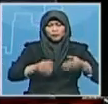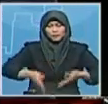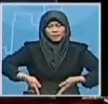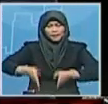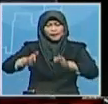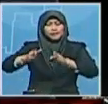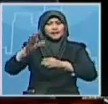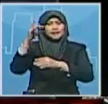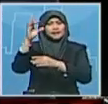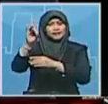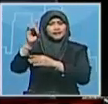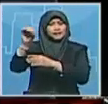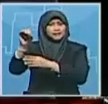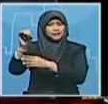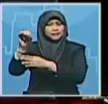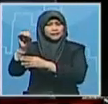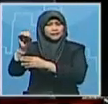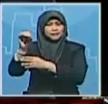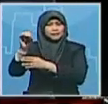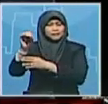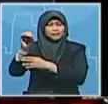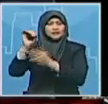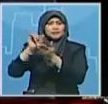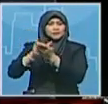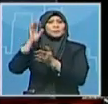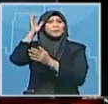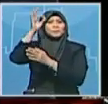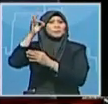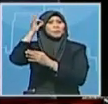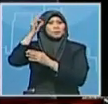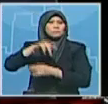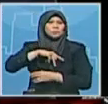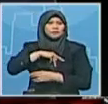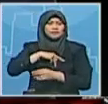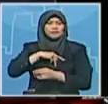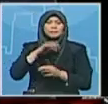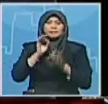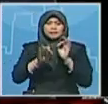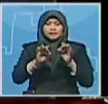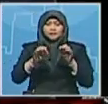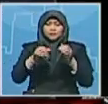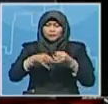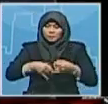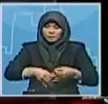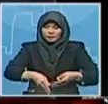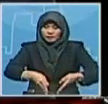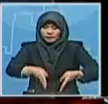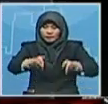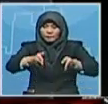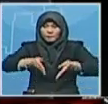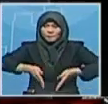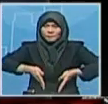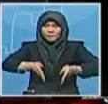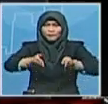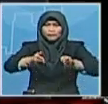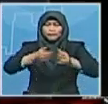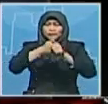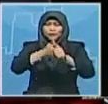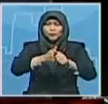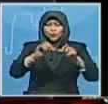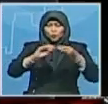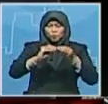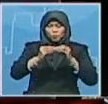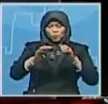FT, itu merupakan persekutuan. Persekutuan. Kalau dia jalan itu mengikut sama dengan plate